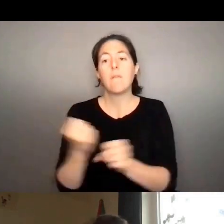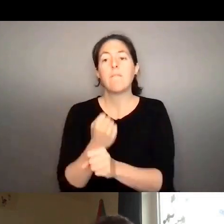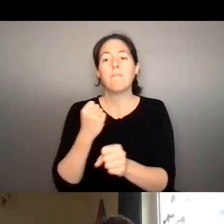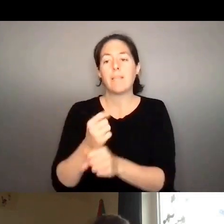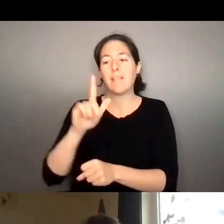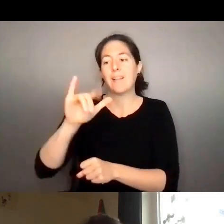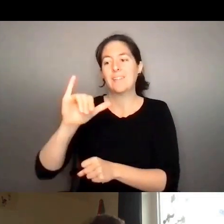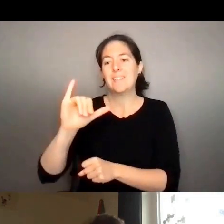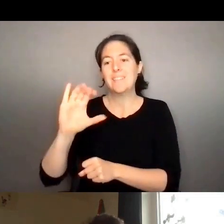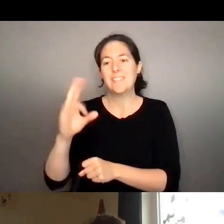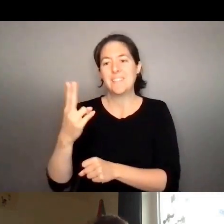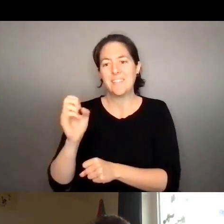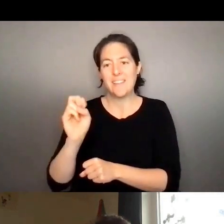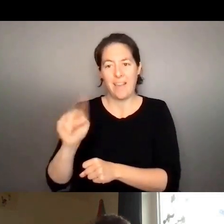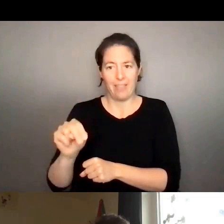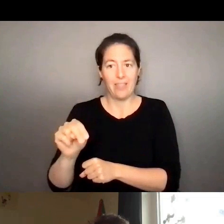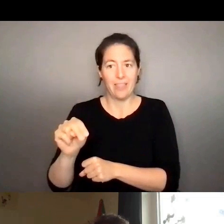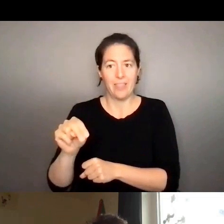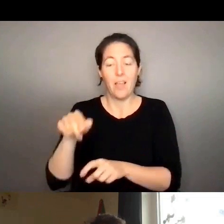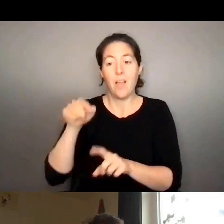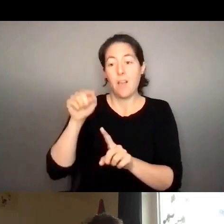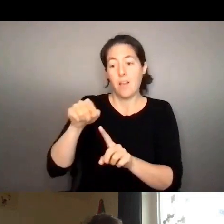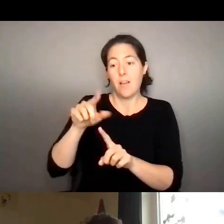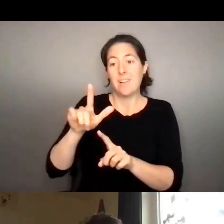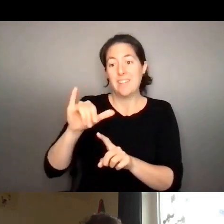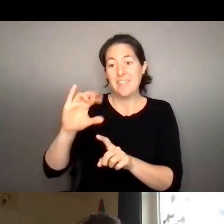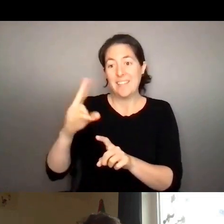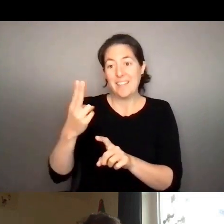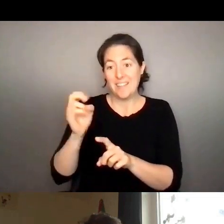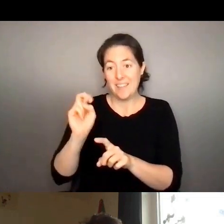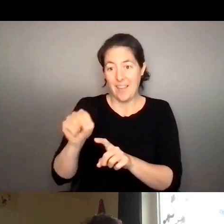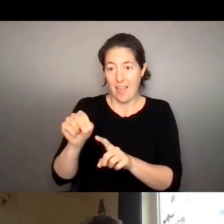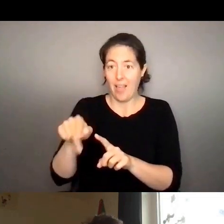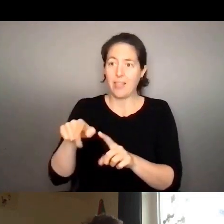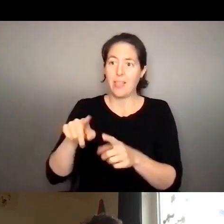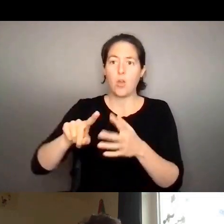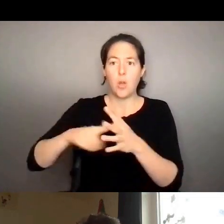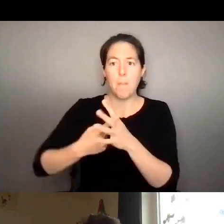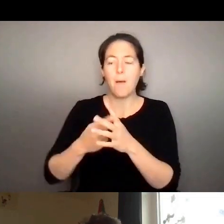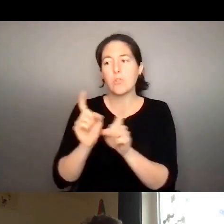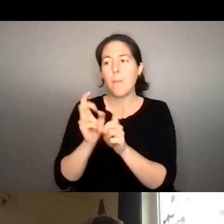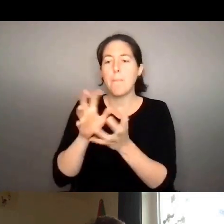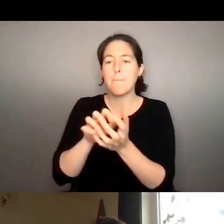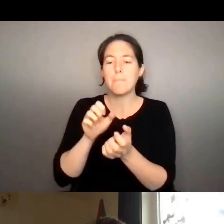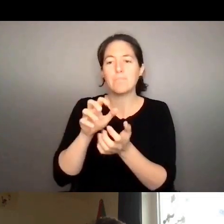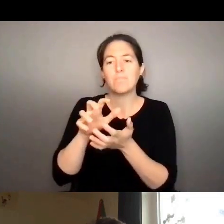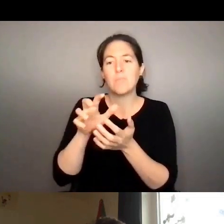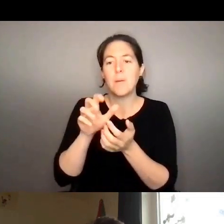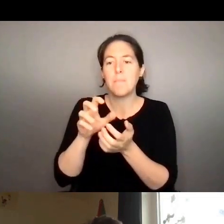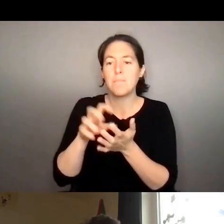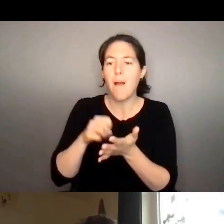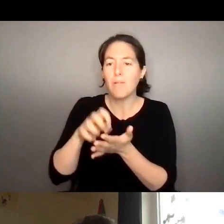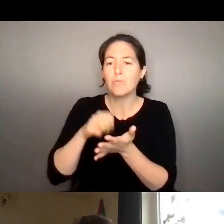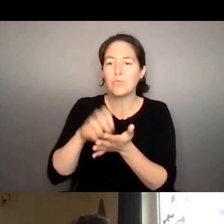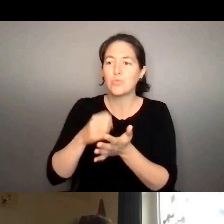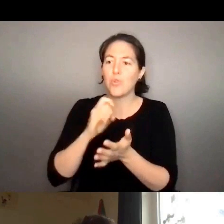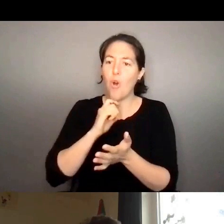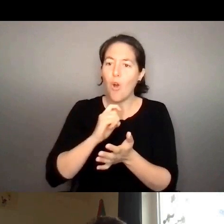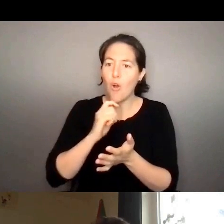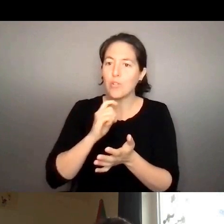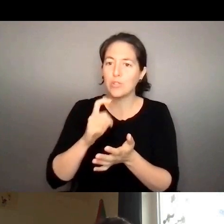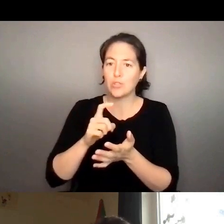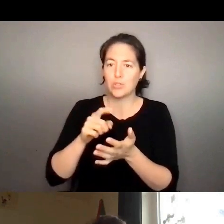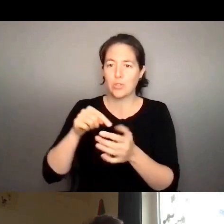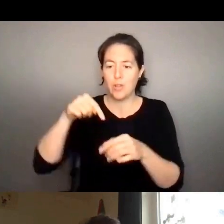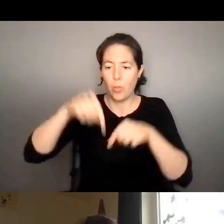un terraformateur un peu, mais c'est lui qui a commencé à manger la roche, puis on extraire le phosphore, la rendre assez poreuse